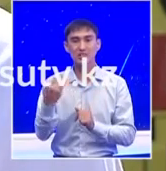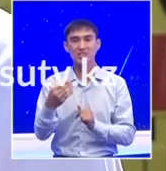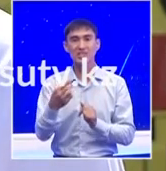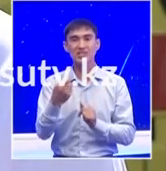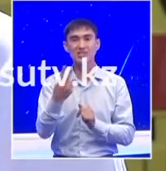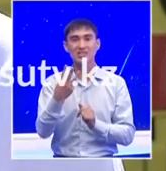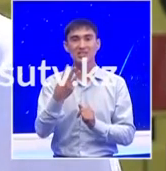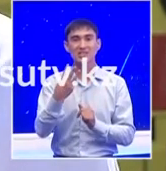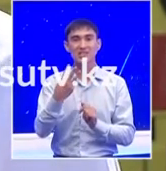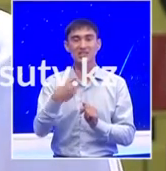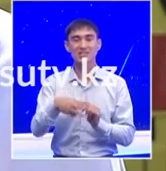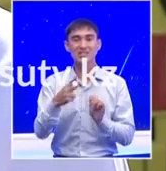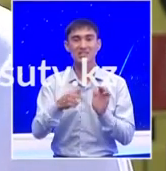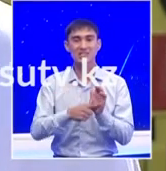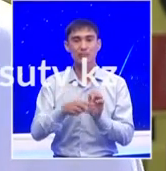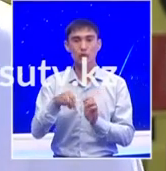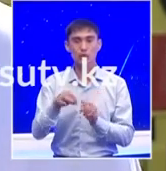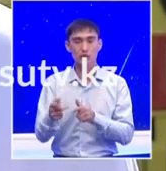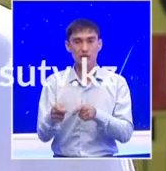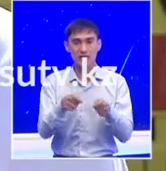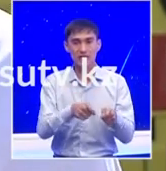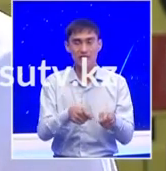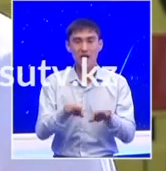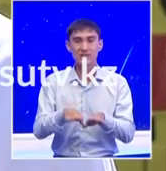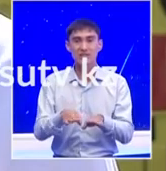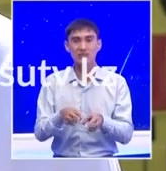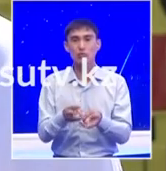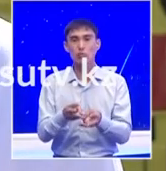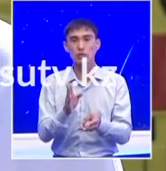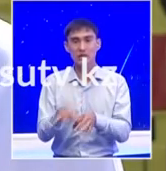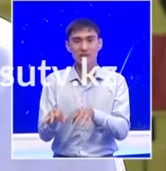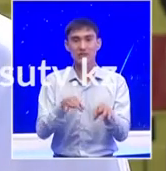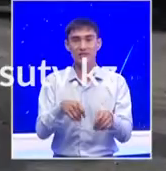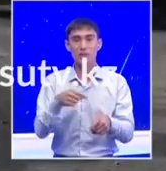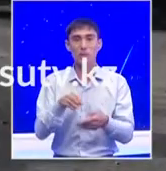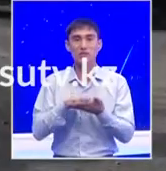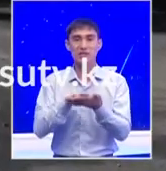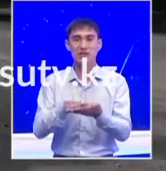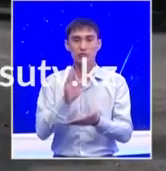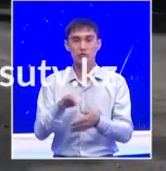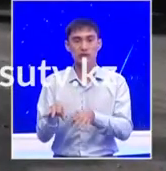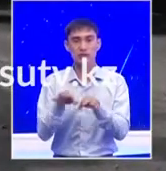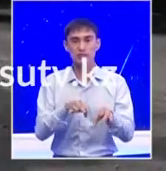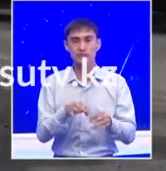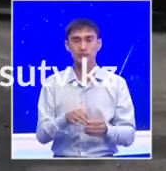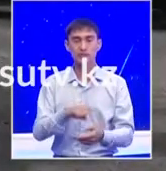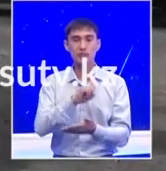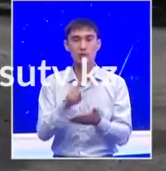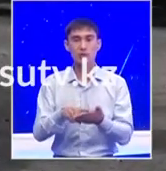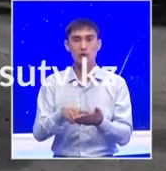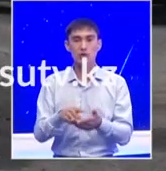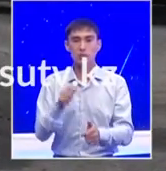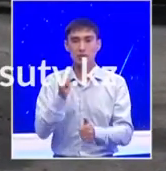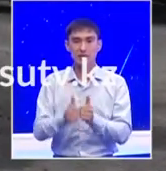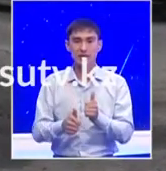в данный момент у нас доставлено. Остальное, оставшееся топливо у нас доставляется по мере заявки. Вопрос подготовки к зиме на